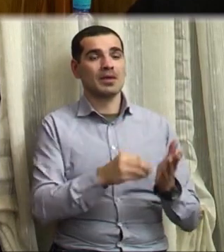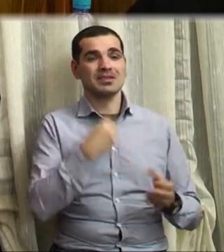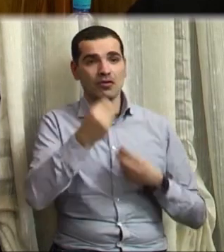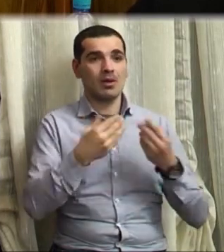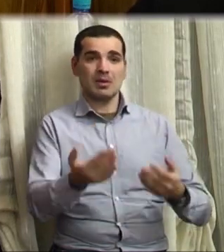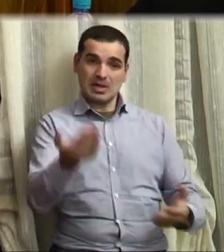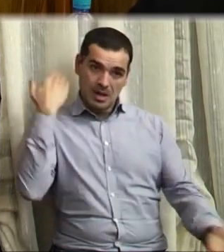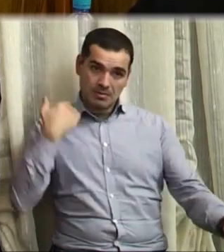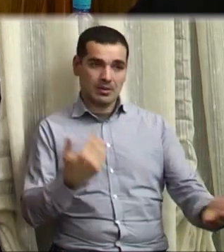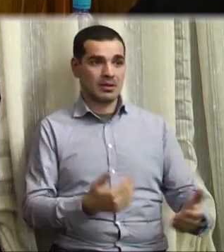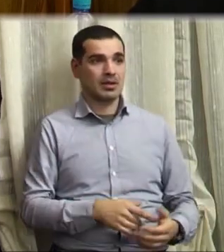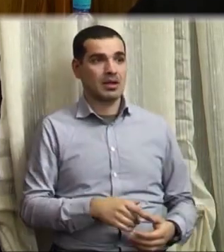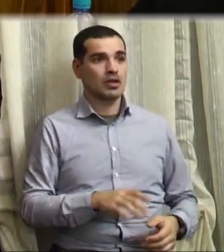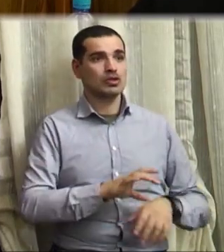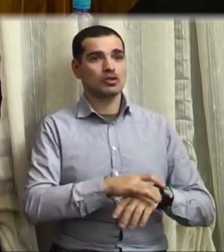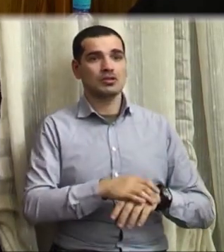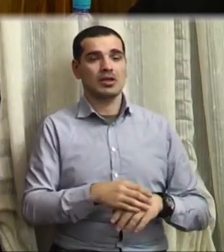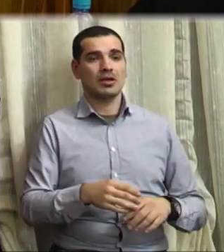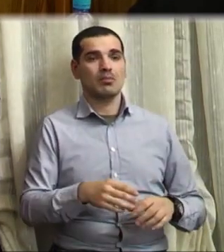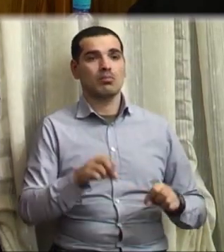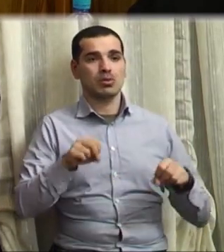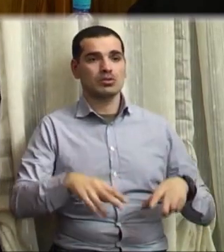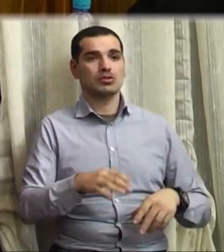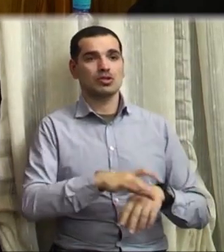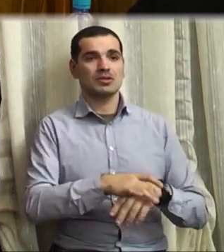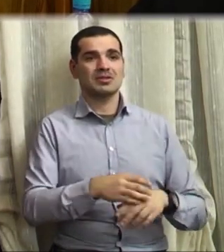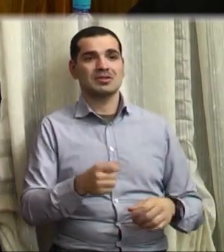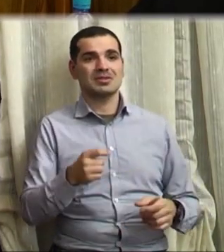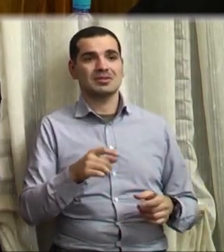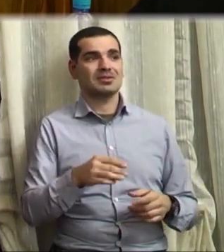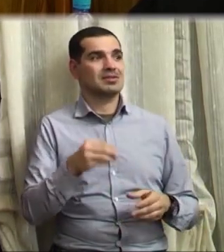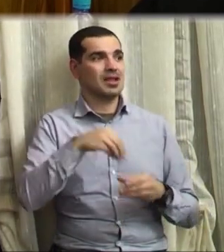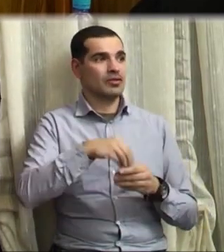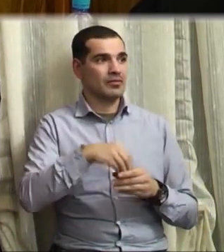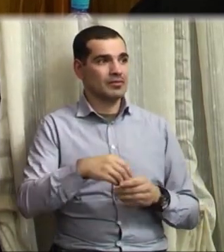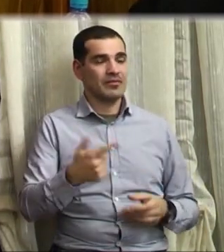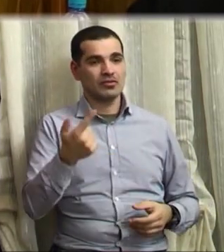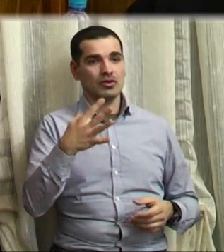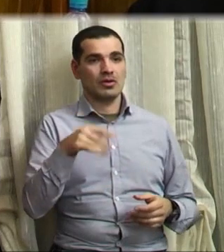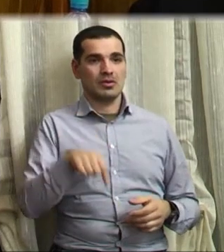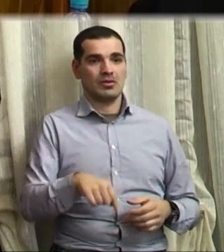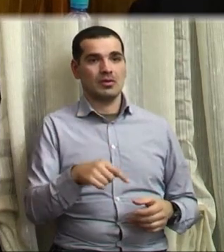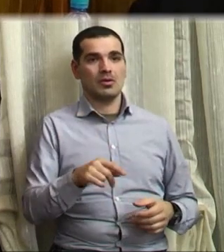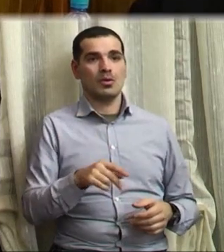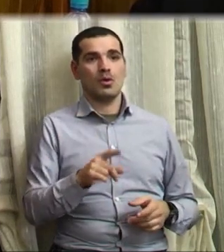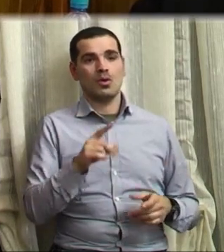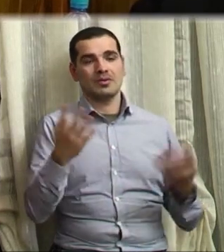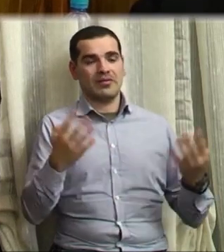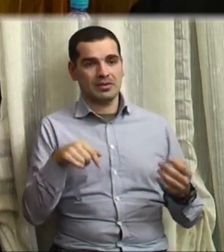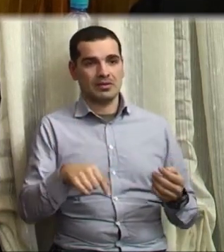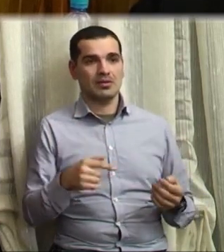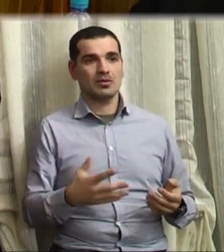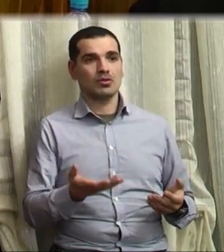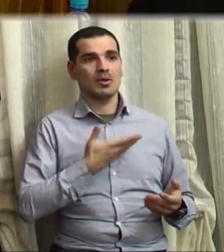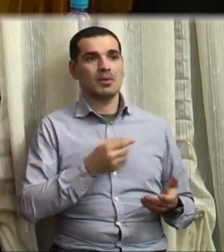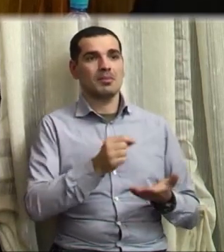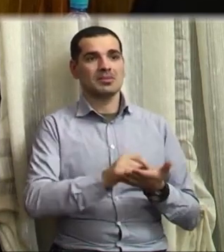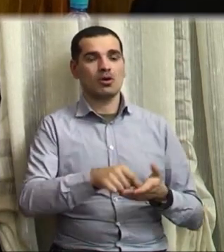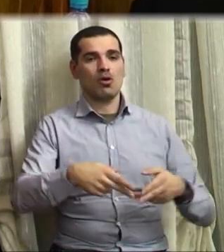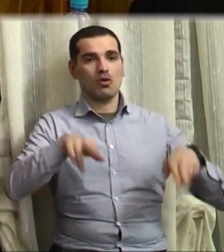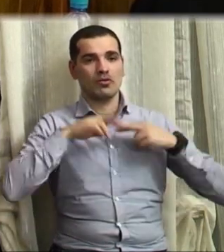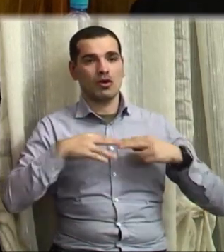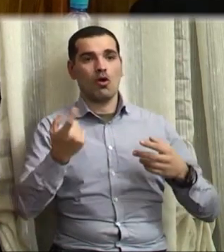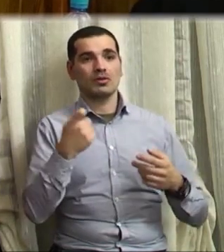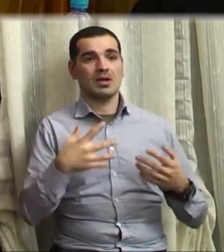Drugo pitanje vezano je za pulske socijalne stanove. 24. rujna ove godine na pitanje o socijalnim stanovima dobio sam pisani odgovor